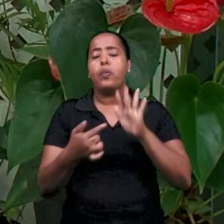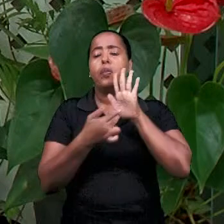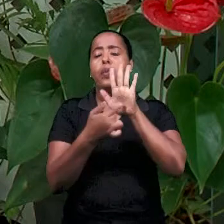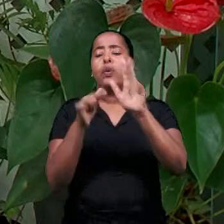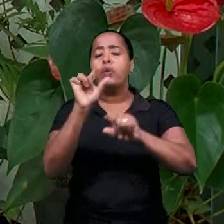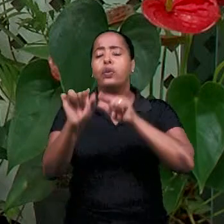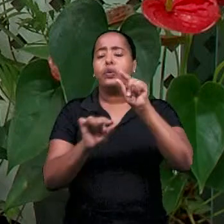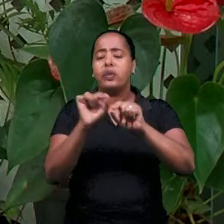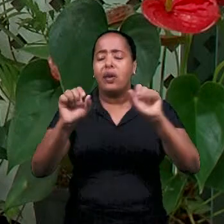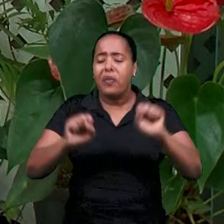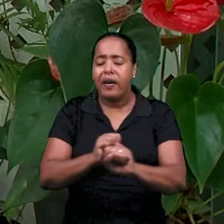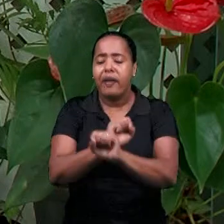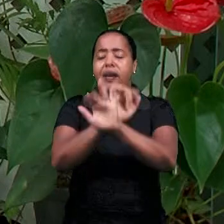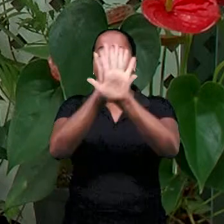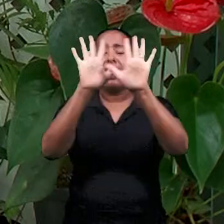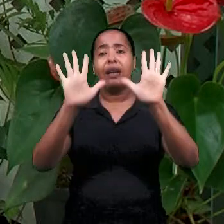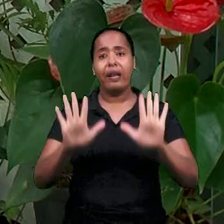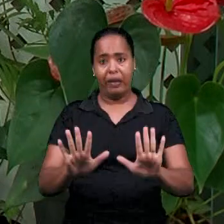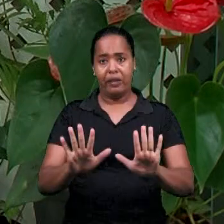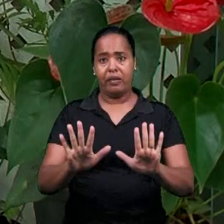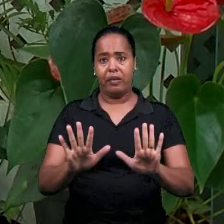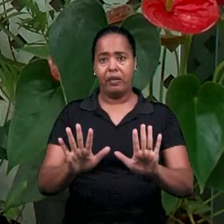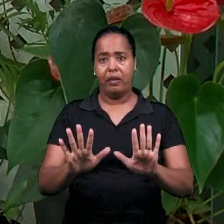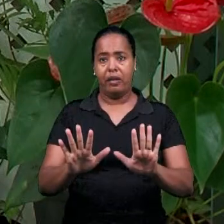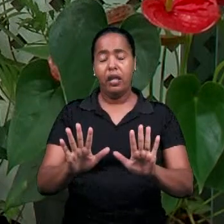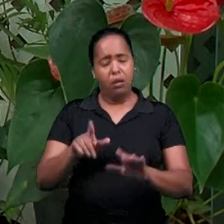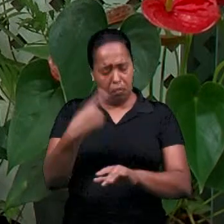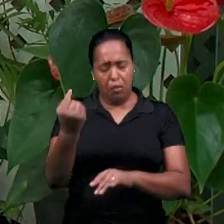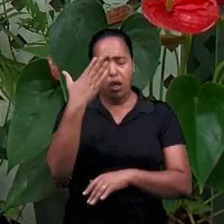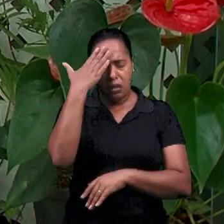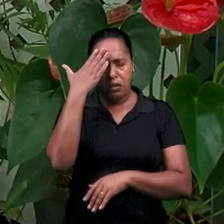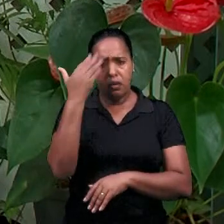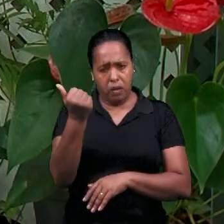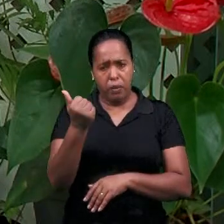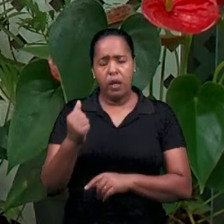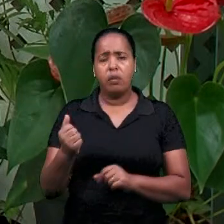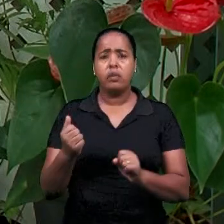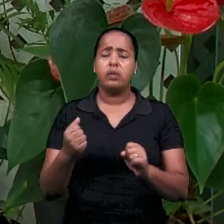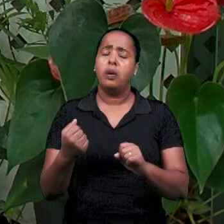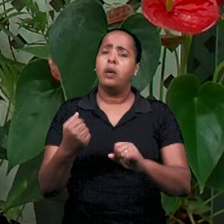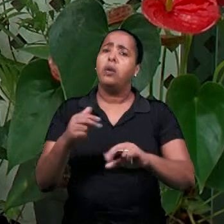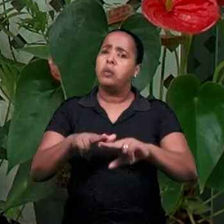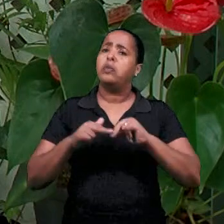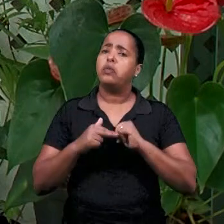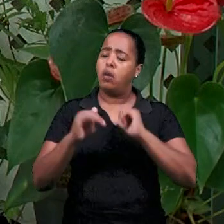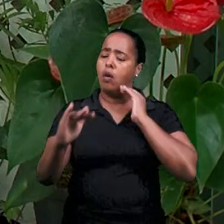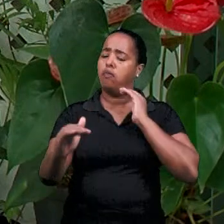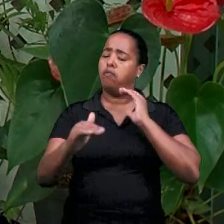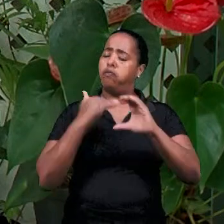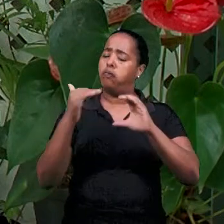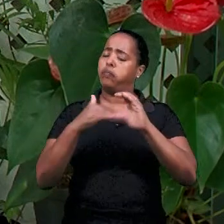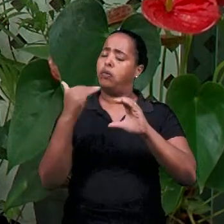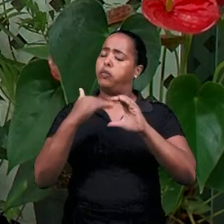et placer cela de manière claire et en reconnaissant, parce que nous avons reçu